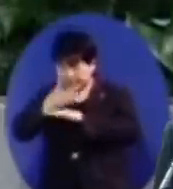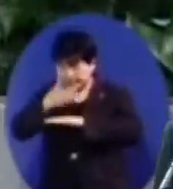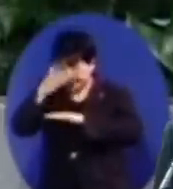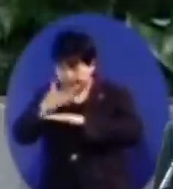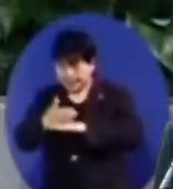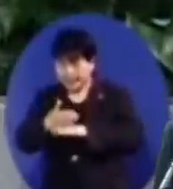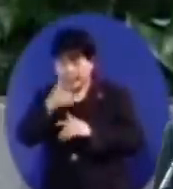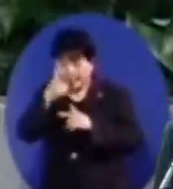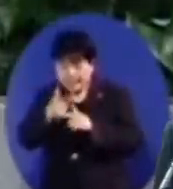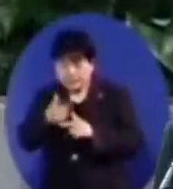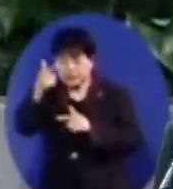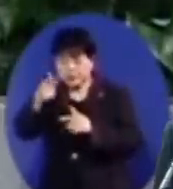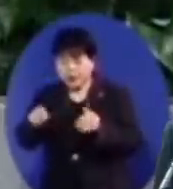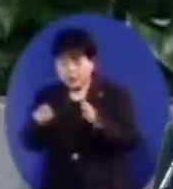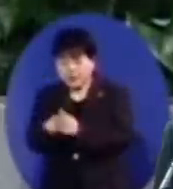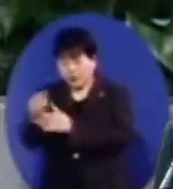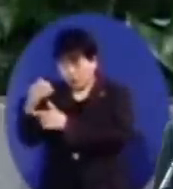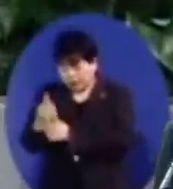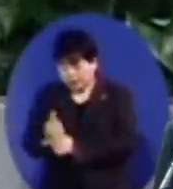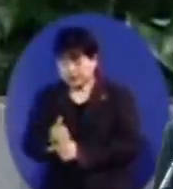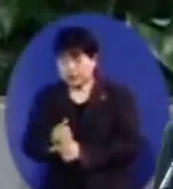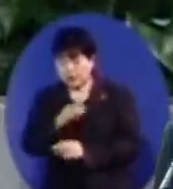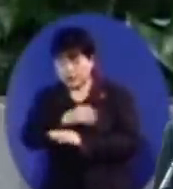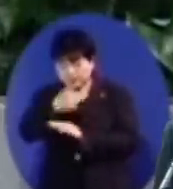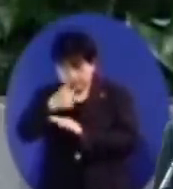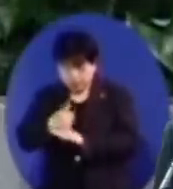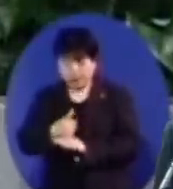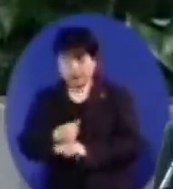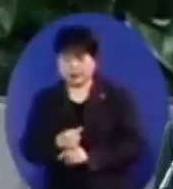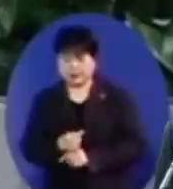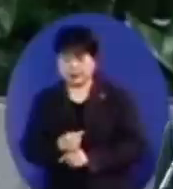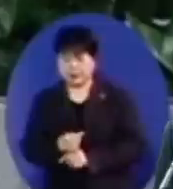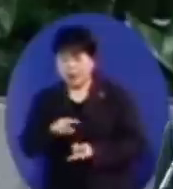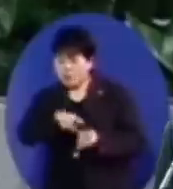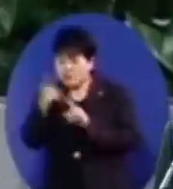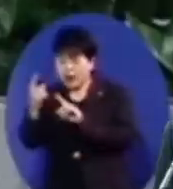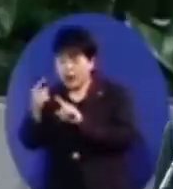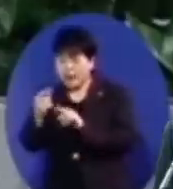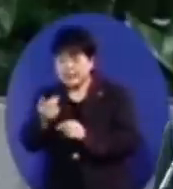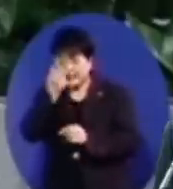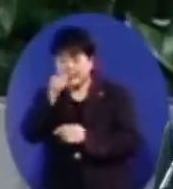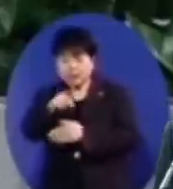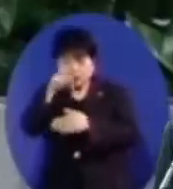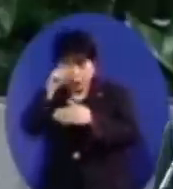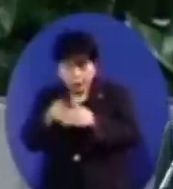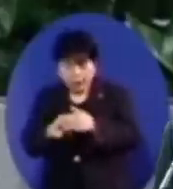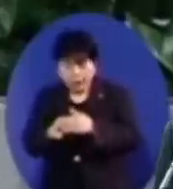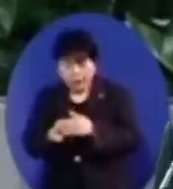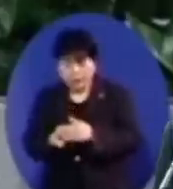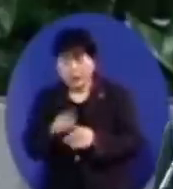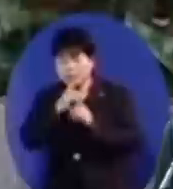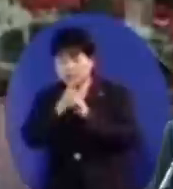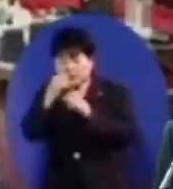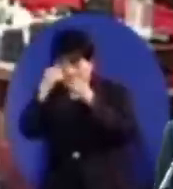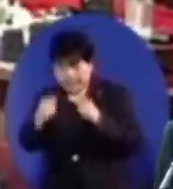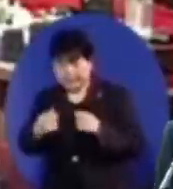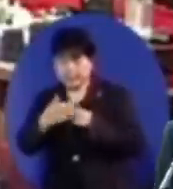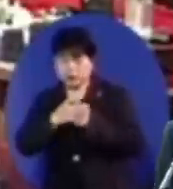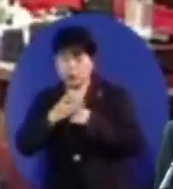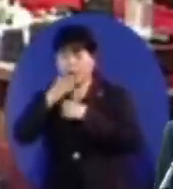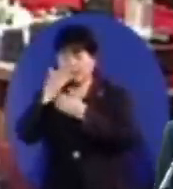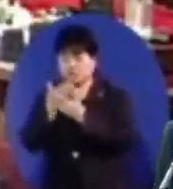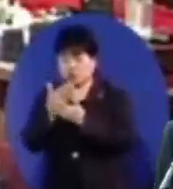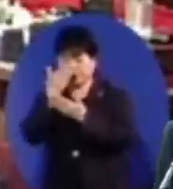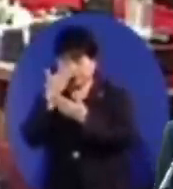이 예수님을 믿고 의지하고 그리스도의 부활 생명 속에 승리로운 삶을 살게